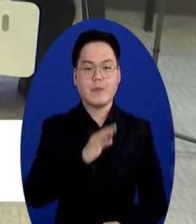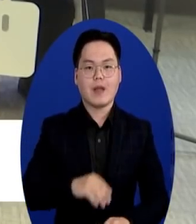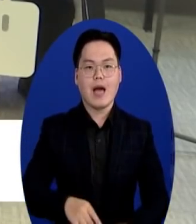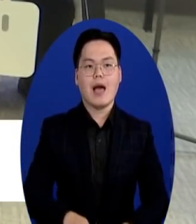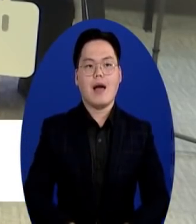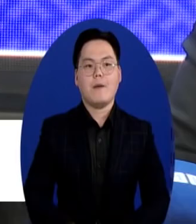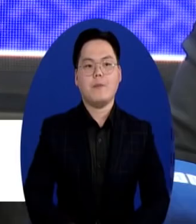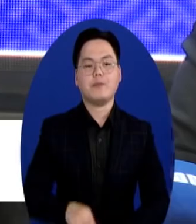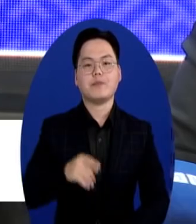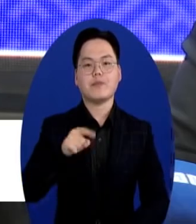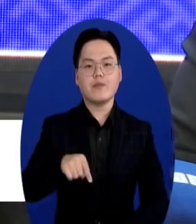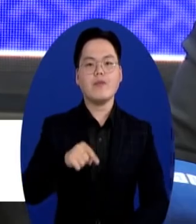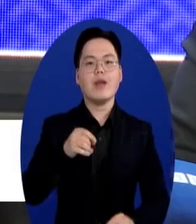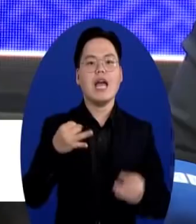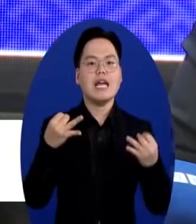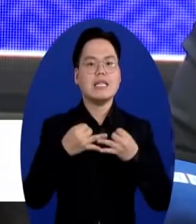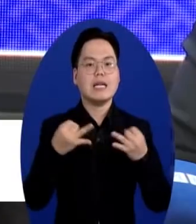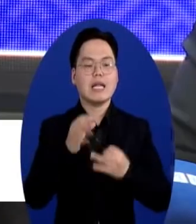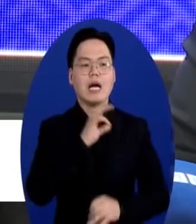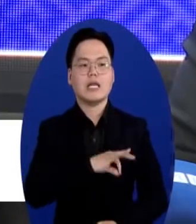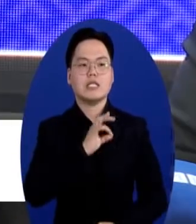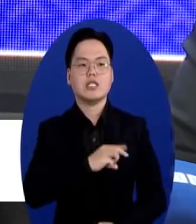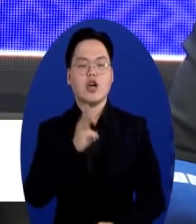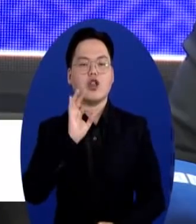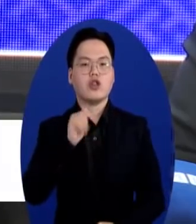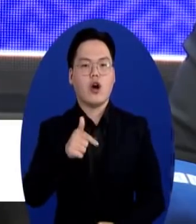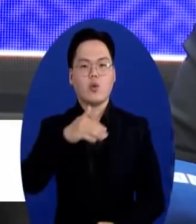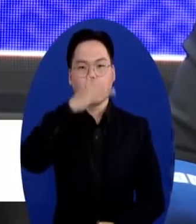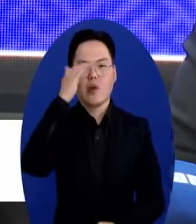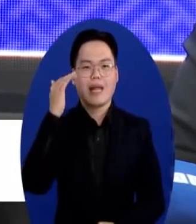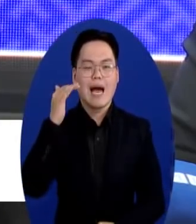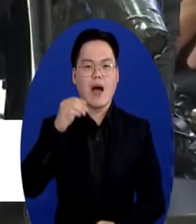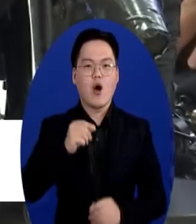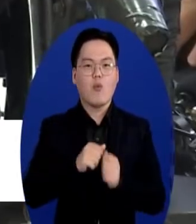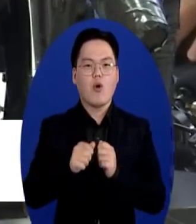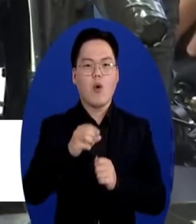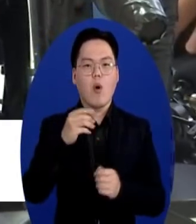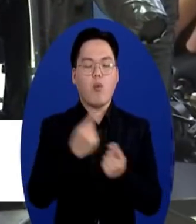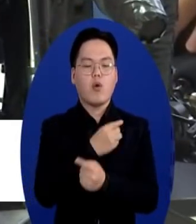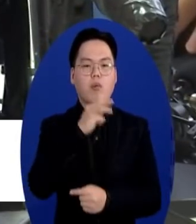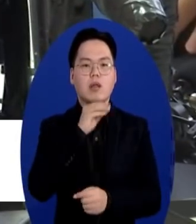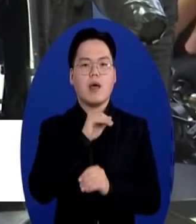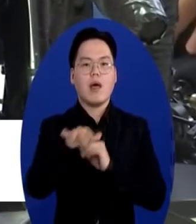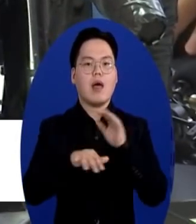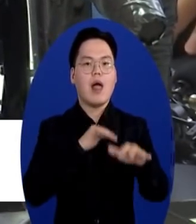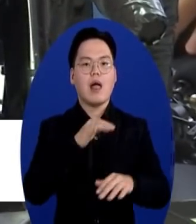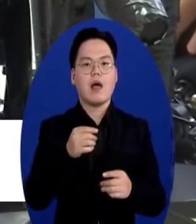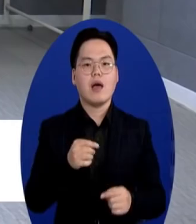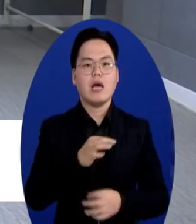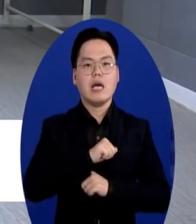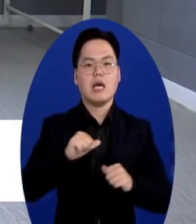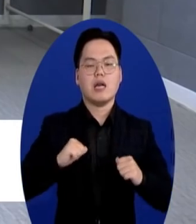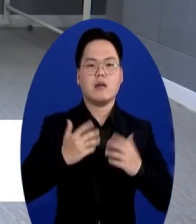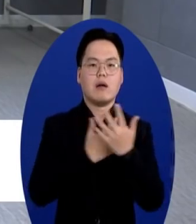гэж албаныхан хэллээ. Мөн цахим орчныг ашиглан цахилгаан дулааны үн тариф нэмэгдэнэ гэх ташаа мэдээллийг тарааж, хэрэглэгчдийг төөрөгдүүлсэн